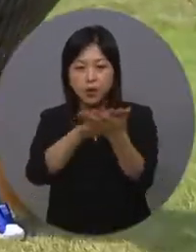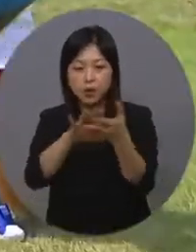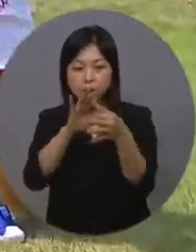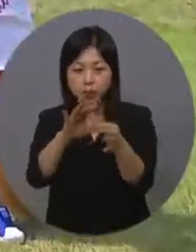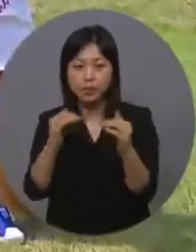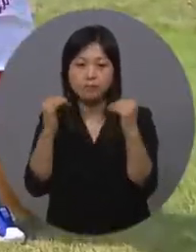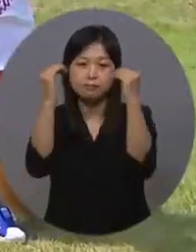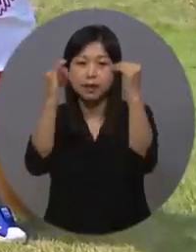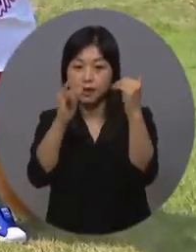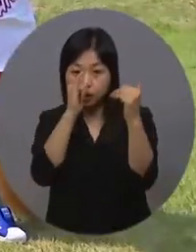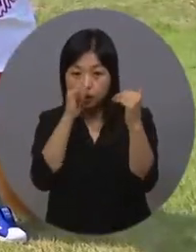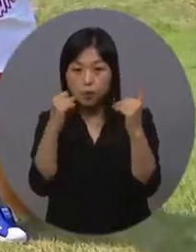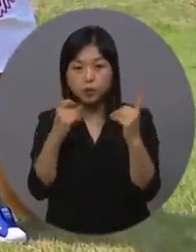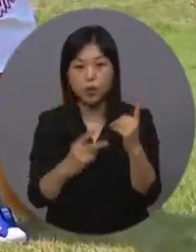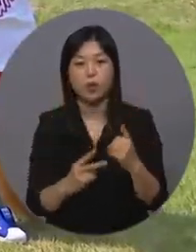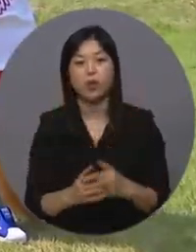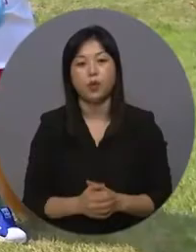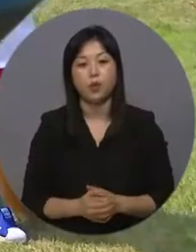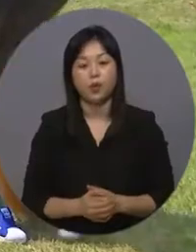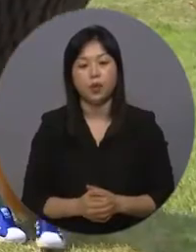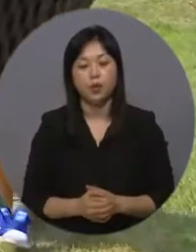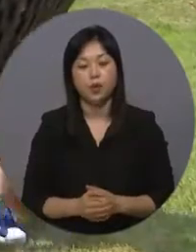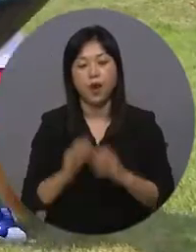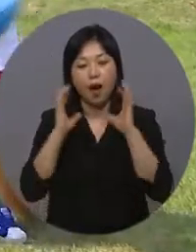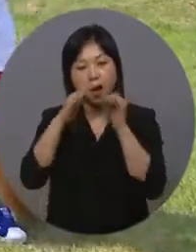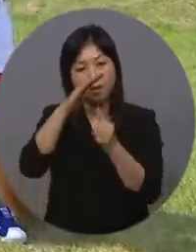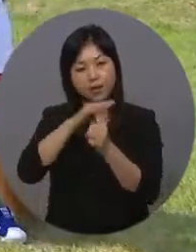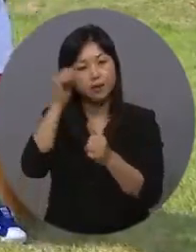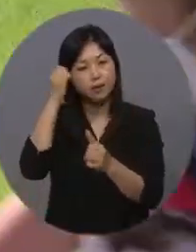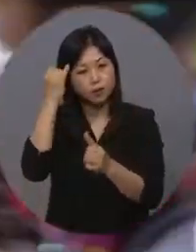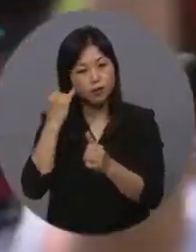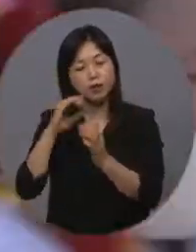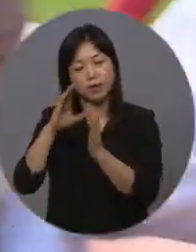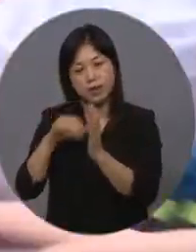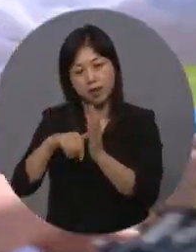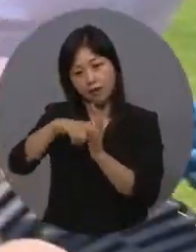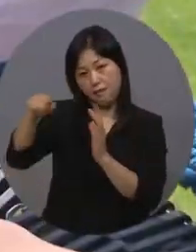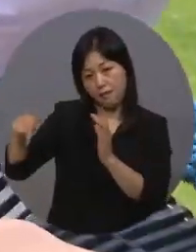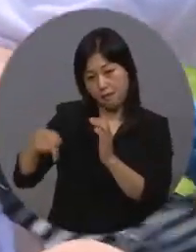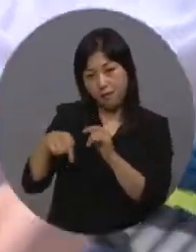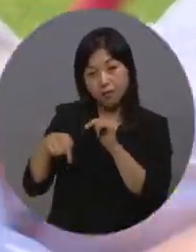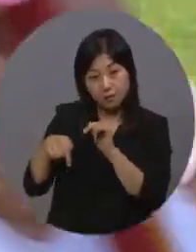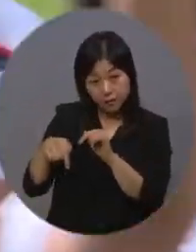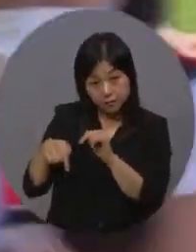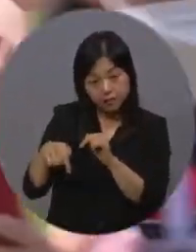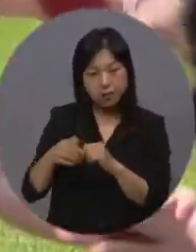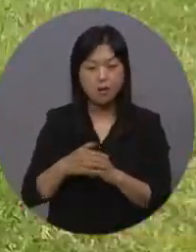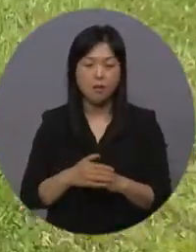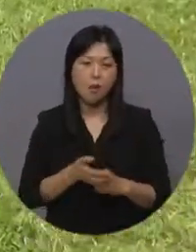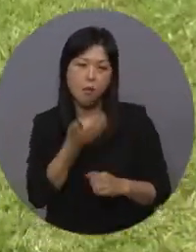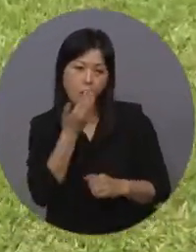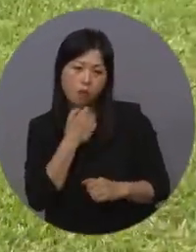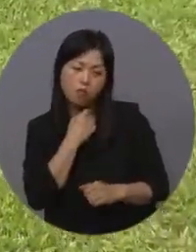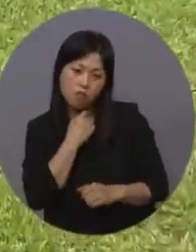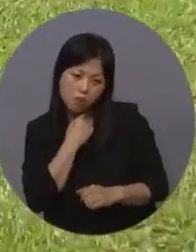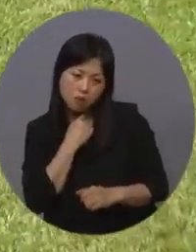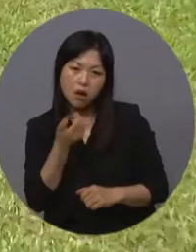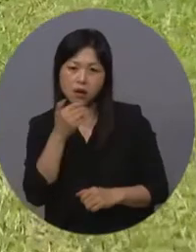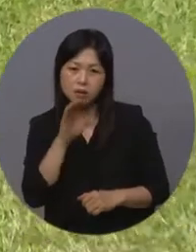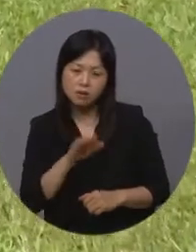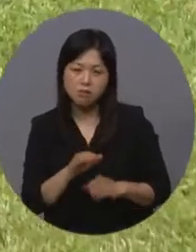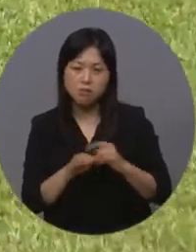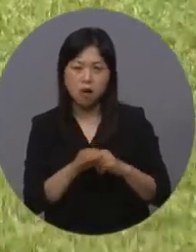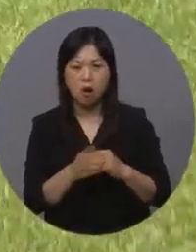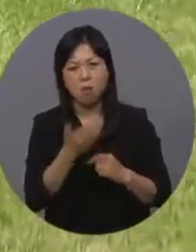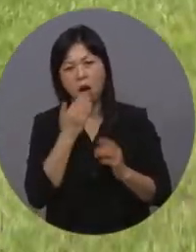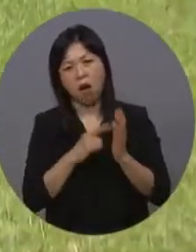성장하는 것들 그리고 특히 이제 아이들부터 청소년 시기에 있는 이 친구들이 밥을 먹고 싶어도 먹을 수 없는 그런 네.